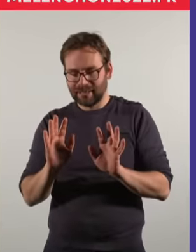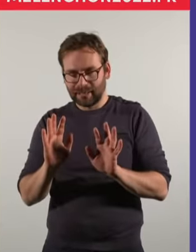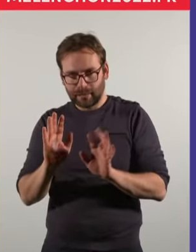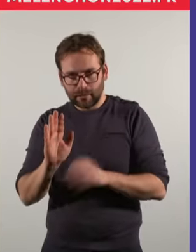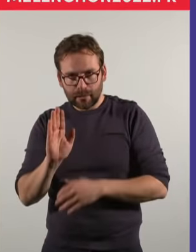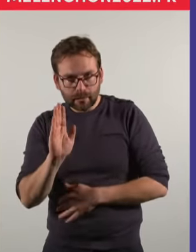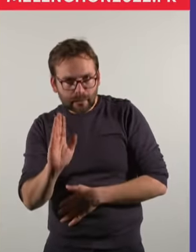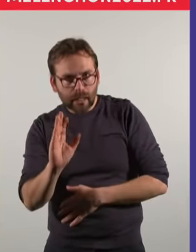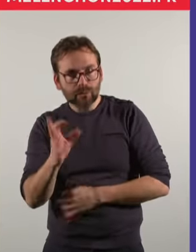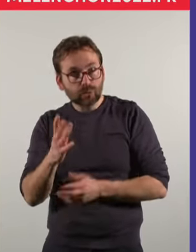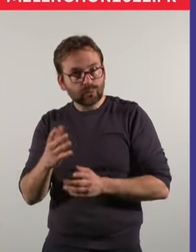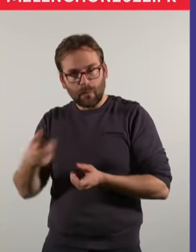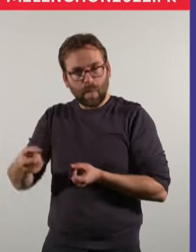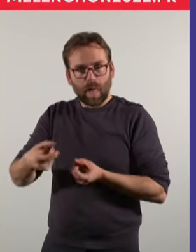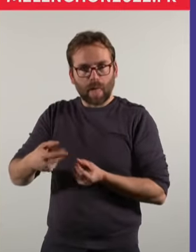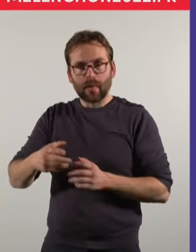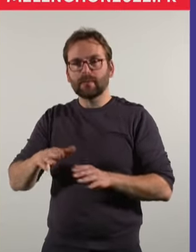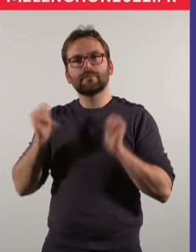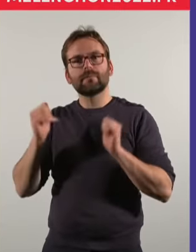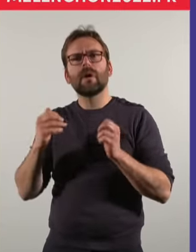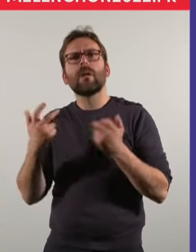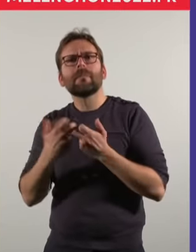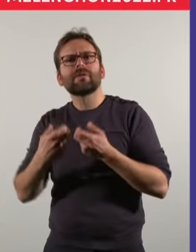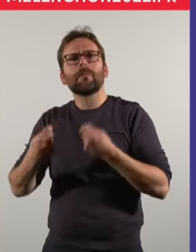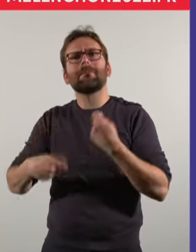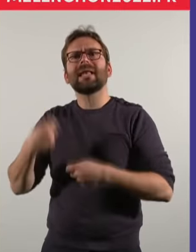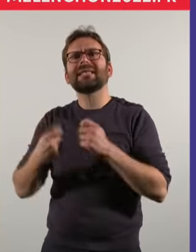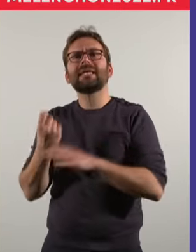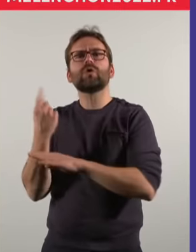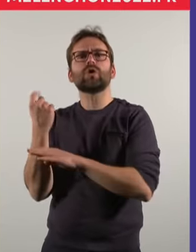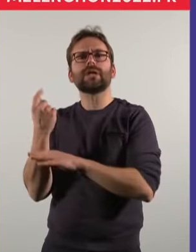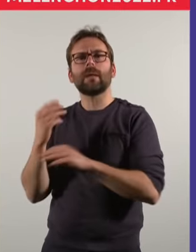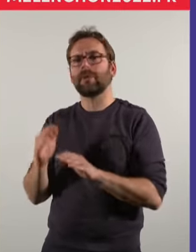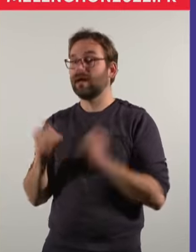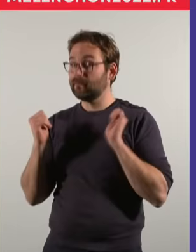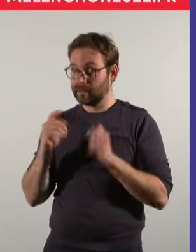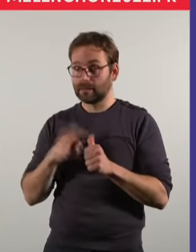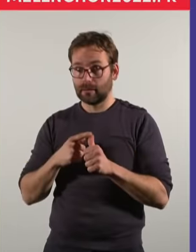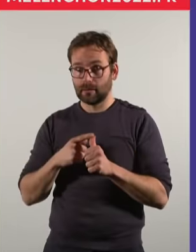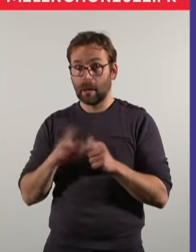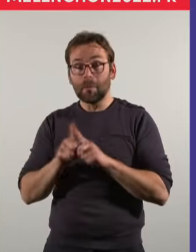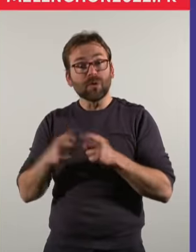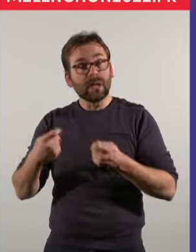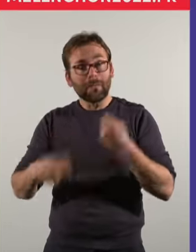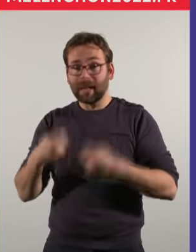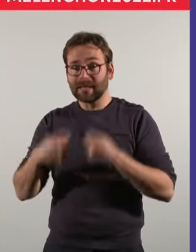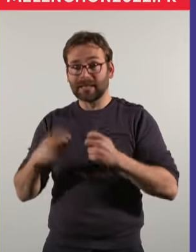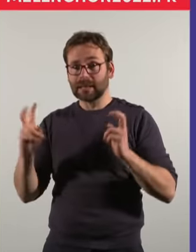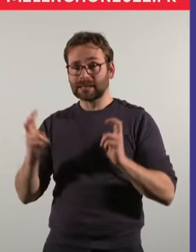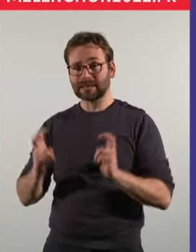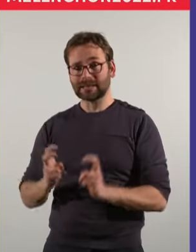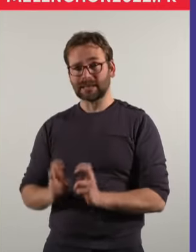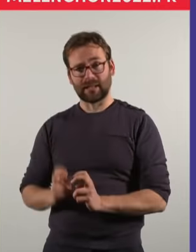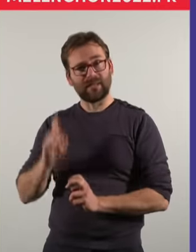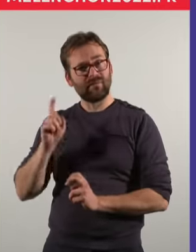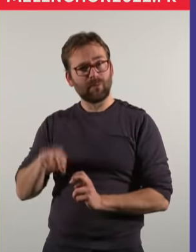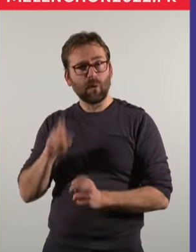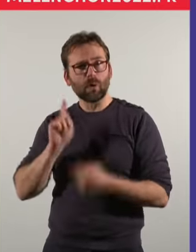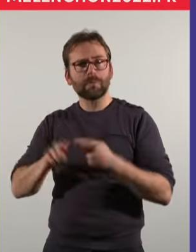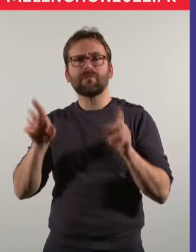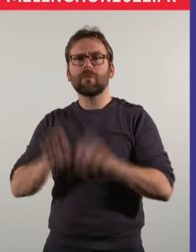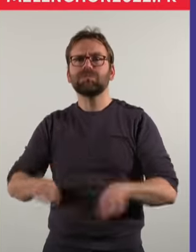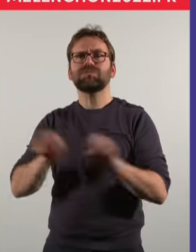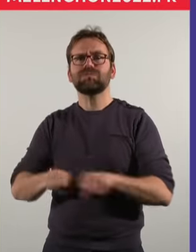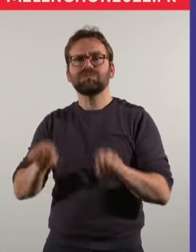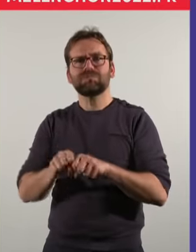faudra donc non seulement interdire les objets en plastique jetables, mais c'est le plastique lui-même qu'il faut faire reculer pour qu'il ne soit plus produit